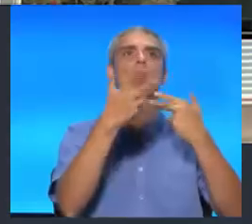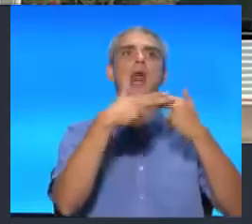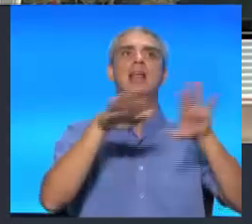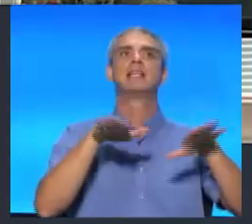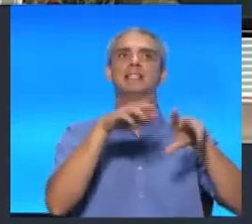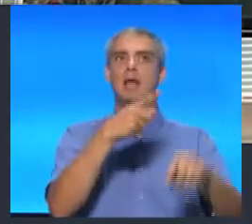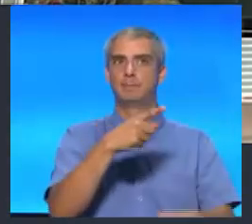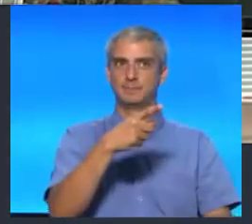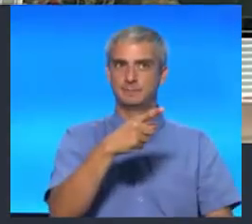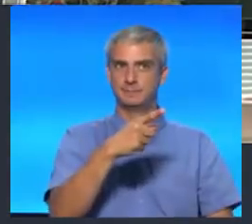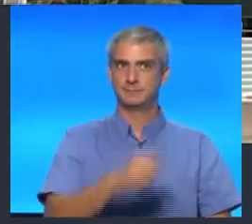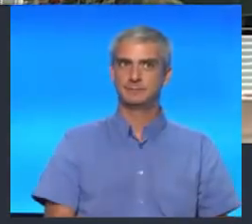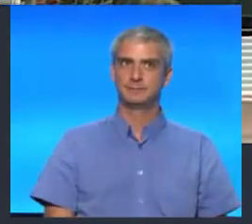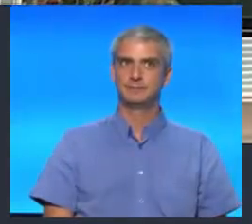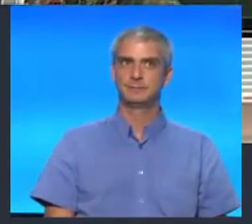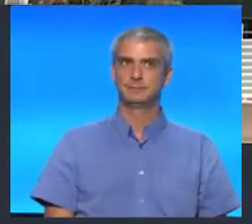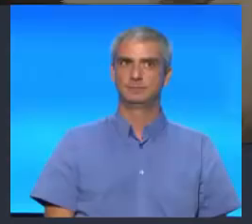הים.